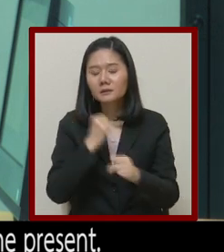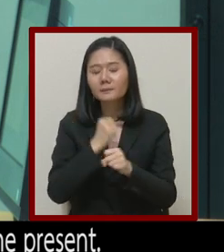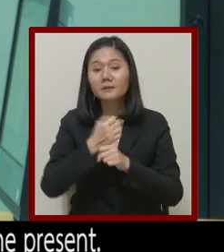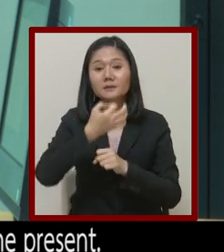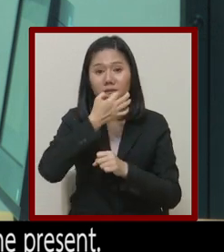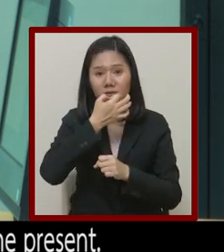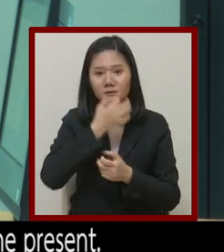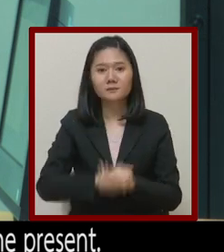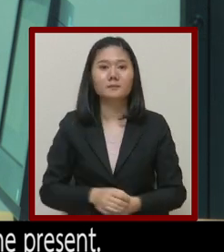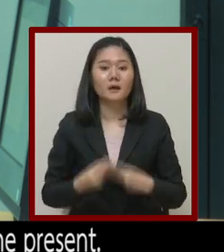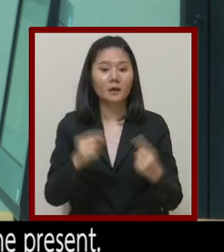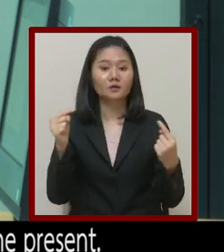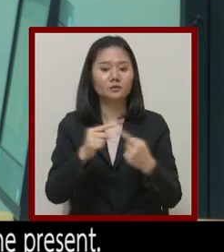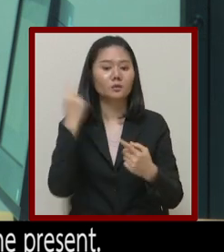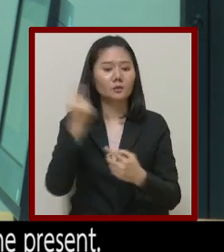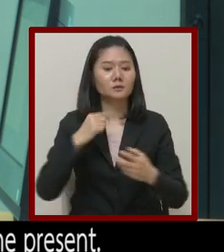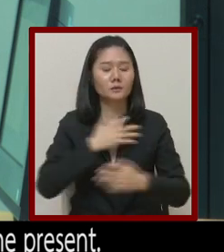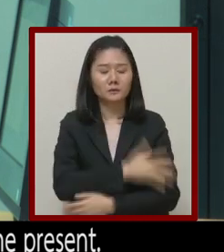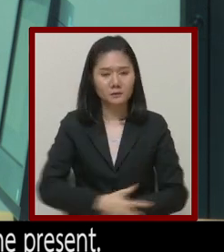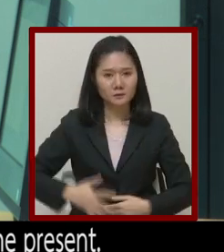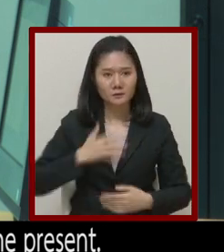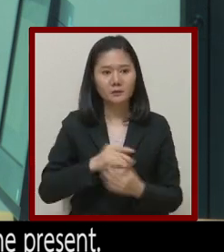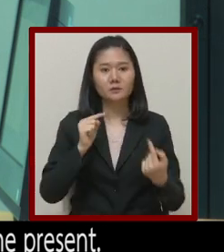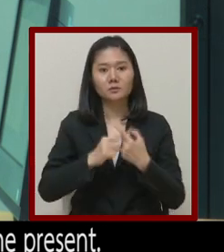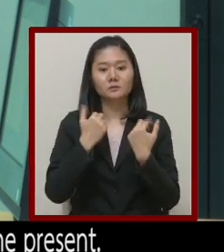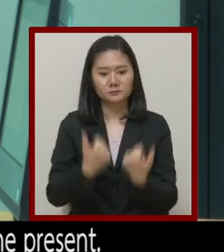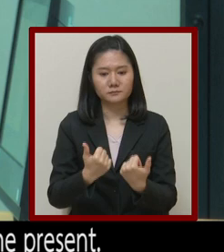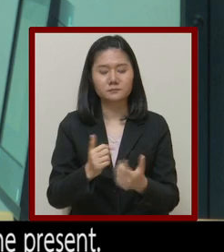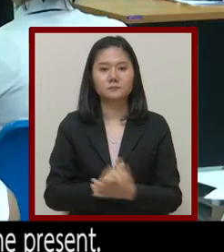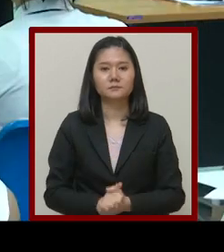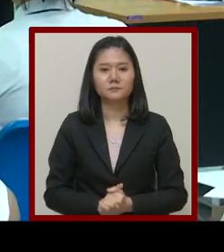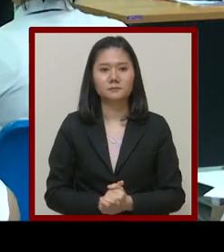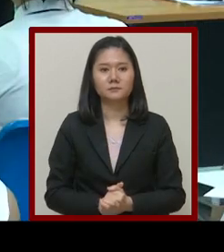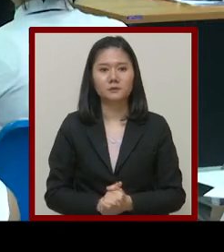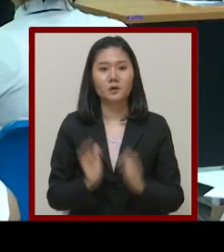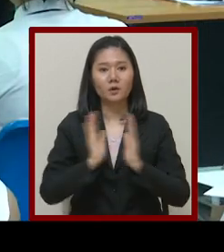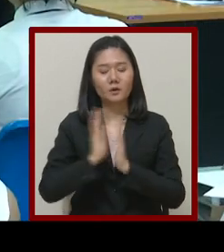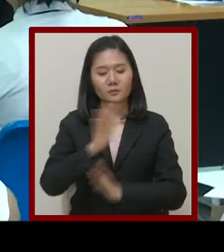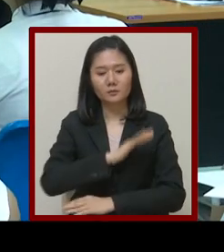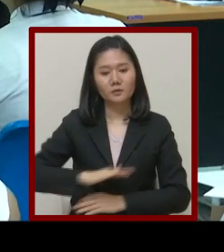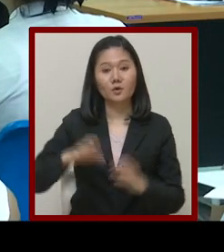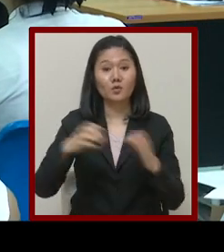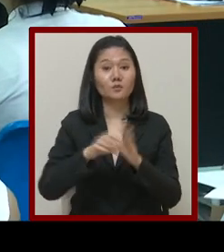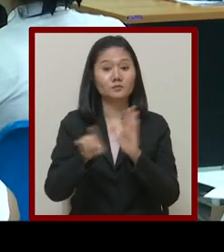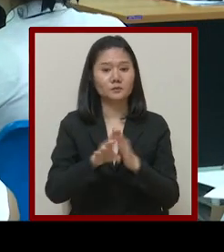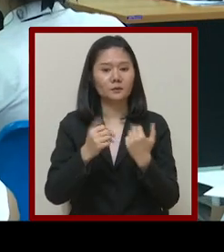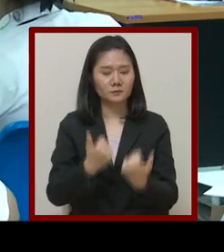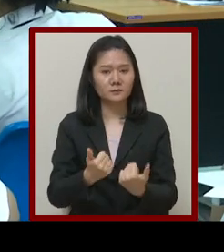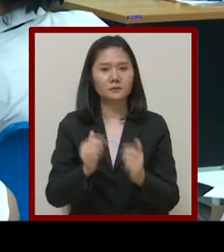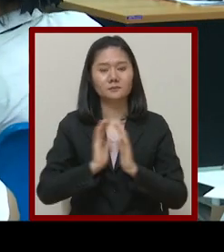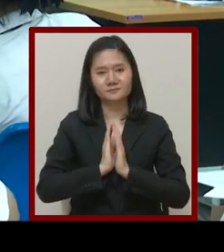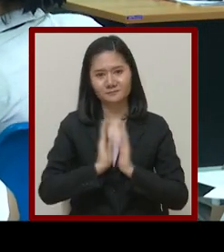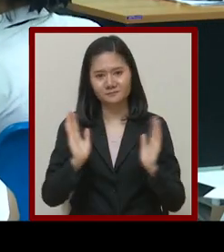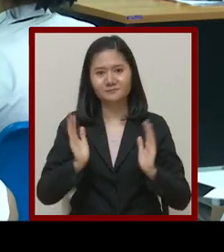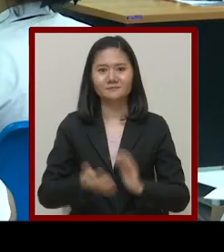ธุรกิจให้เข้ากับการท่องเที่ยวเชิงสุขภาพในปัจจุบันด้วยนะคะ ก็ขอบคุณกลุ่มสุดท้ายมากสำหรับวันนี้นะคะขอบ